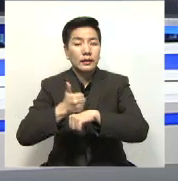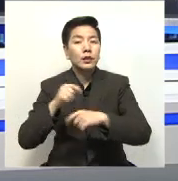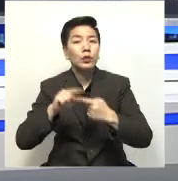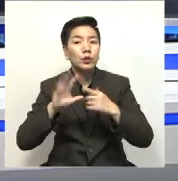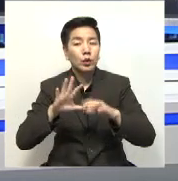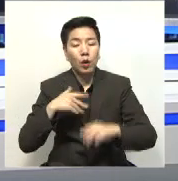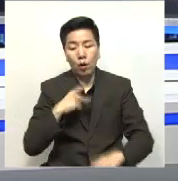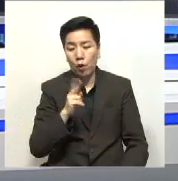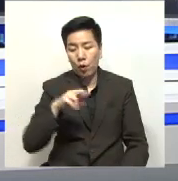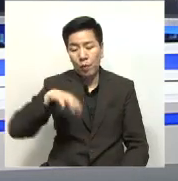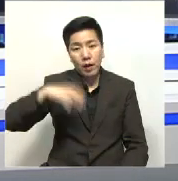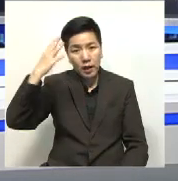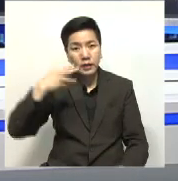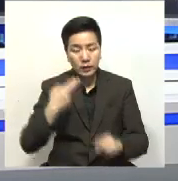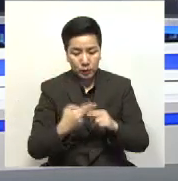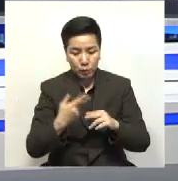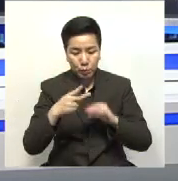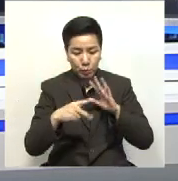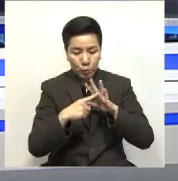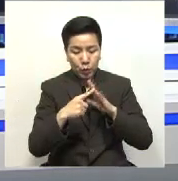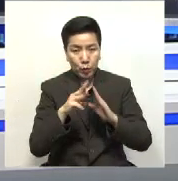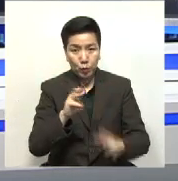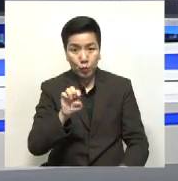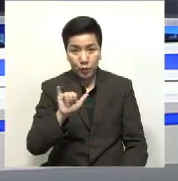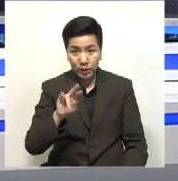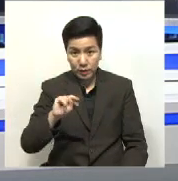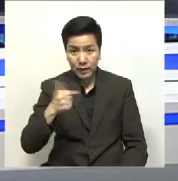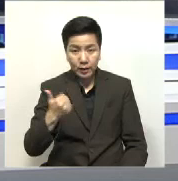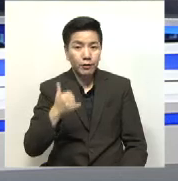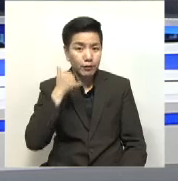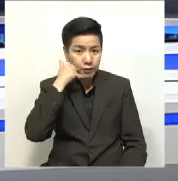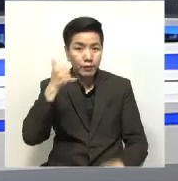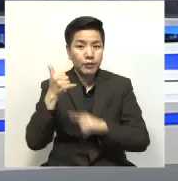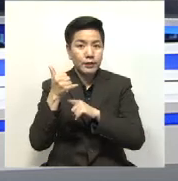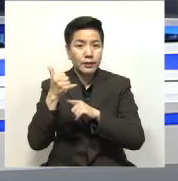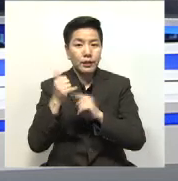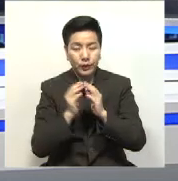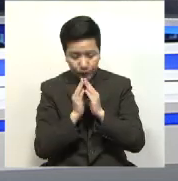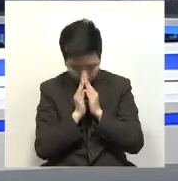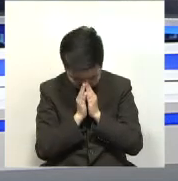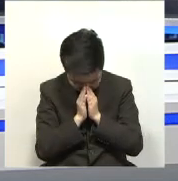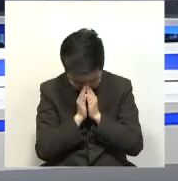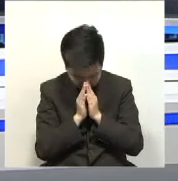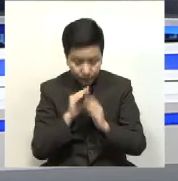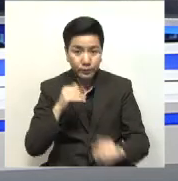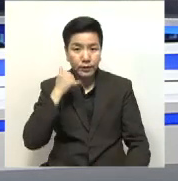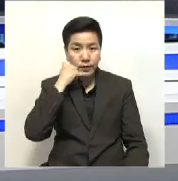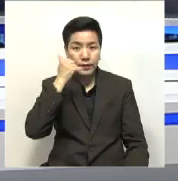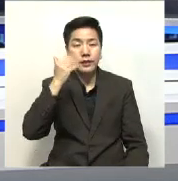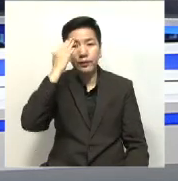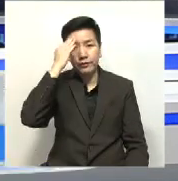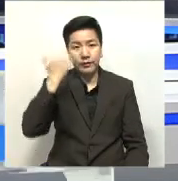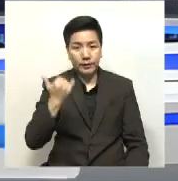นิยมวิทยากับคุณภูเวียงประคำมินค่ะตอนนี้อยู่ในสายกับเราแล้วค่ะสวัสดีค่ะ สวัสดีค่ะ สวัสดีครับ